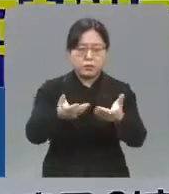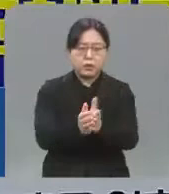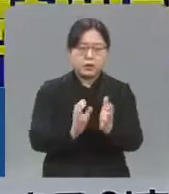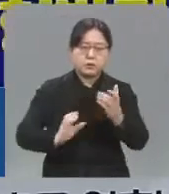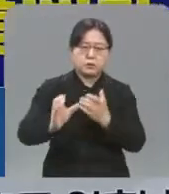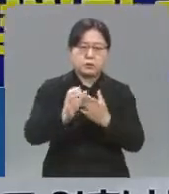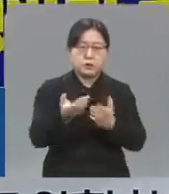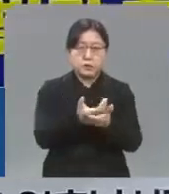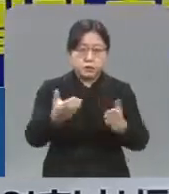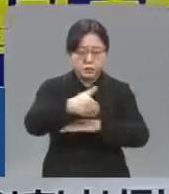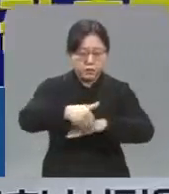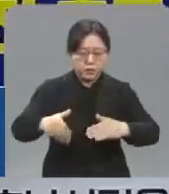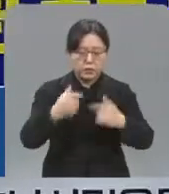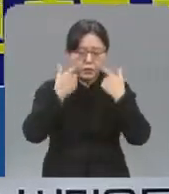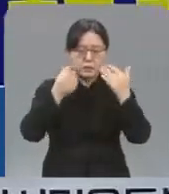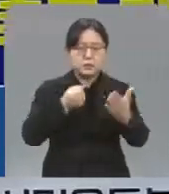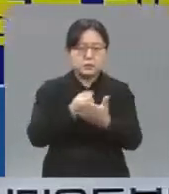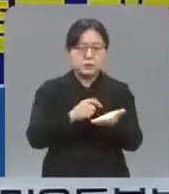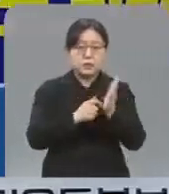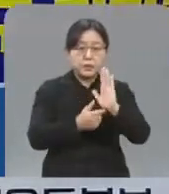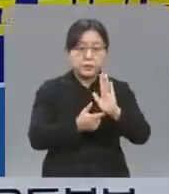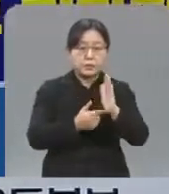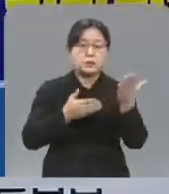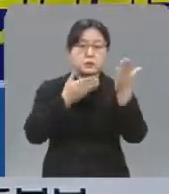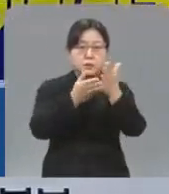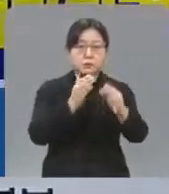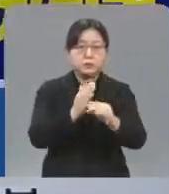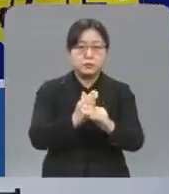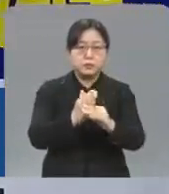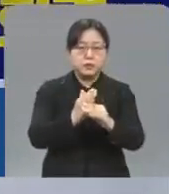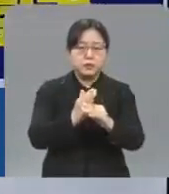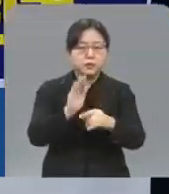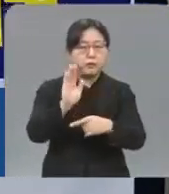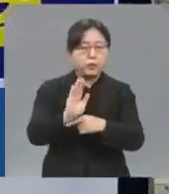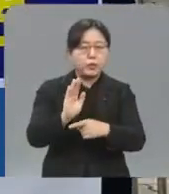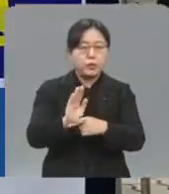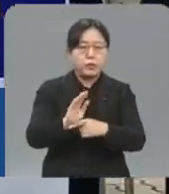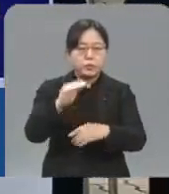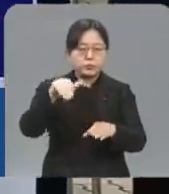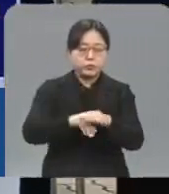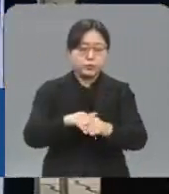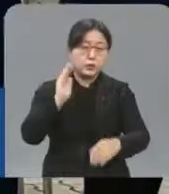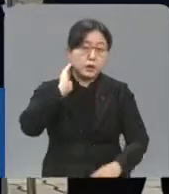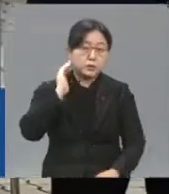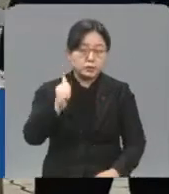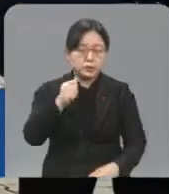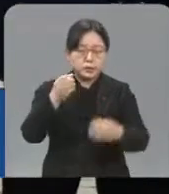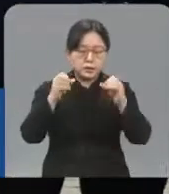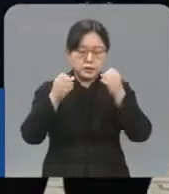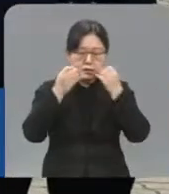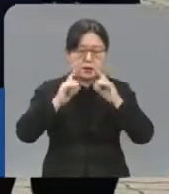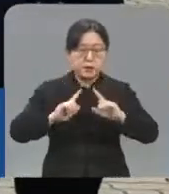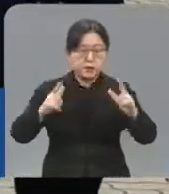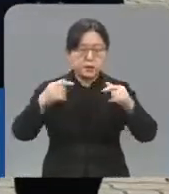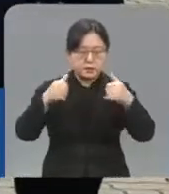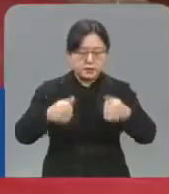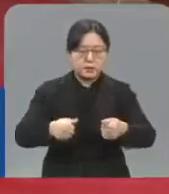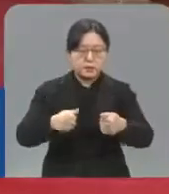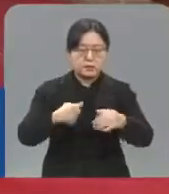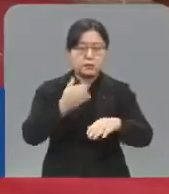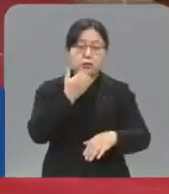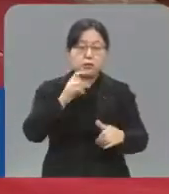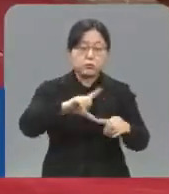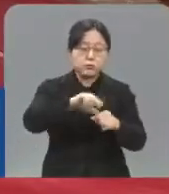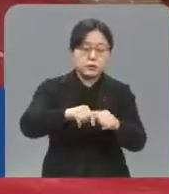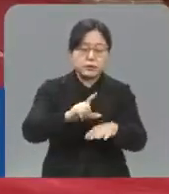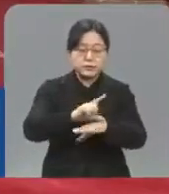이전 계획을 확정 발표할 것을 촉구했습니다. 운동본부는 문재인 대통령이 신년사에서 수도권과 지방의